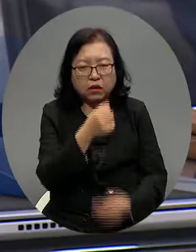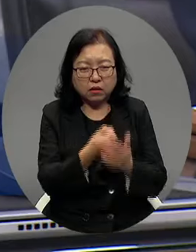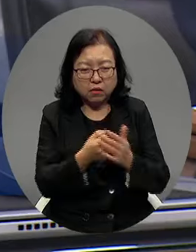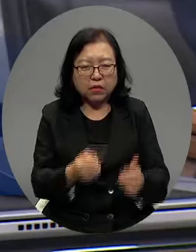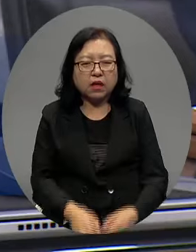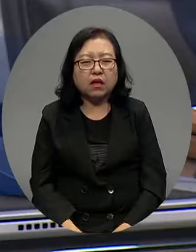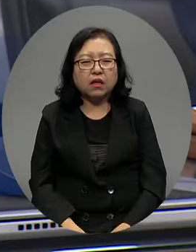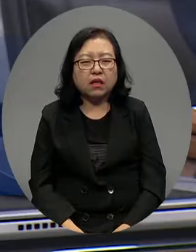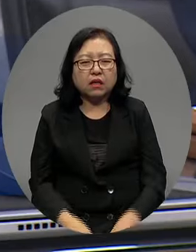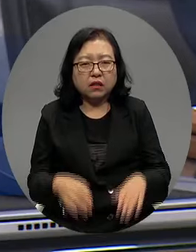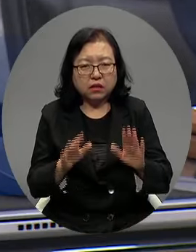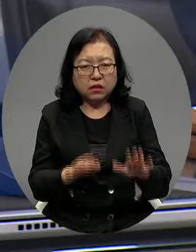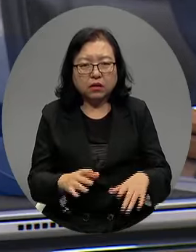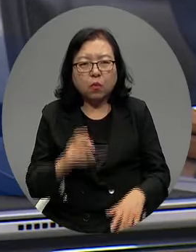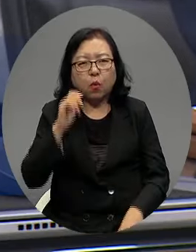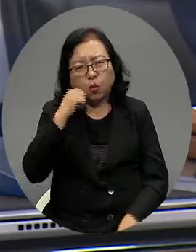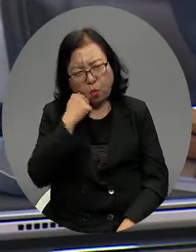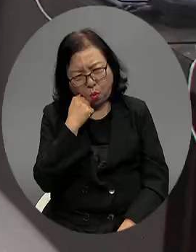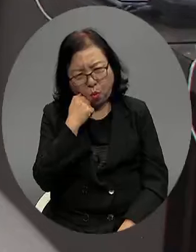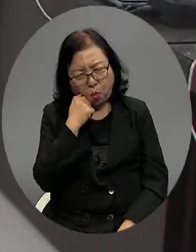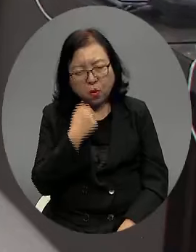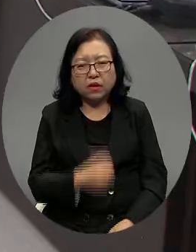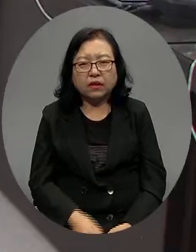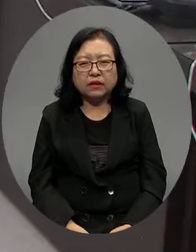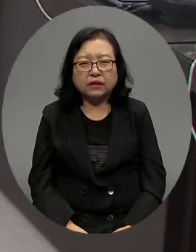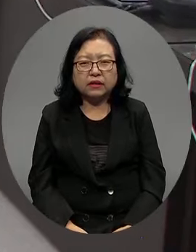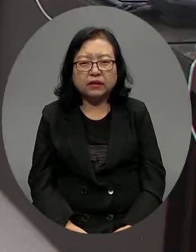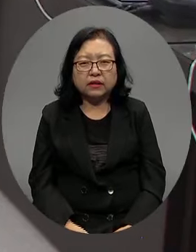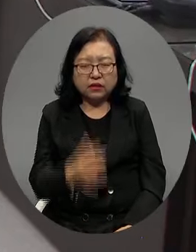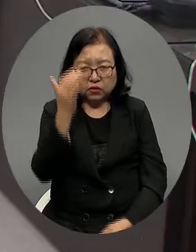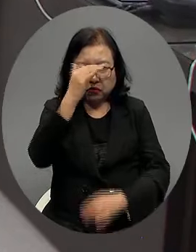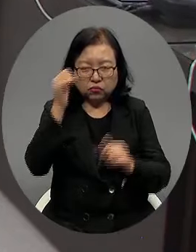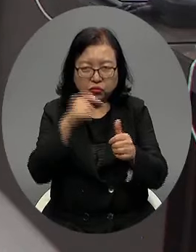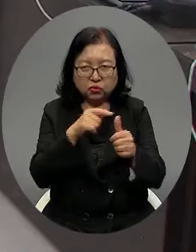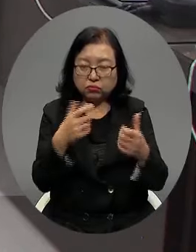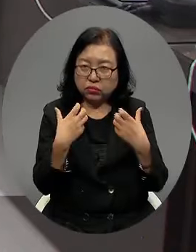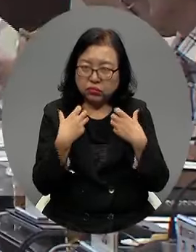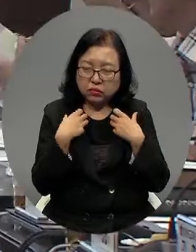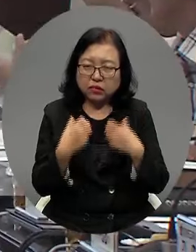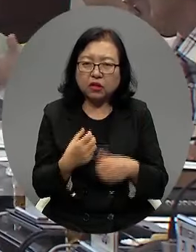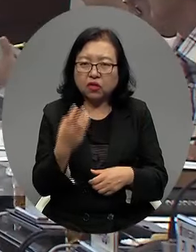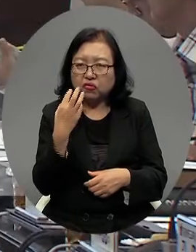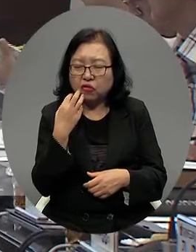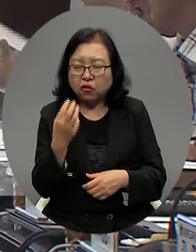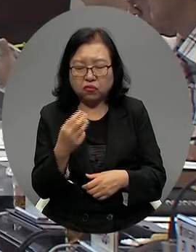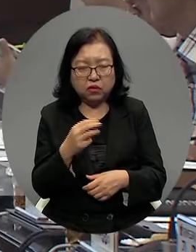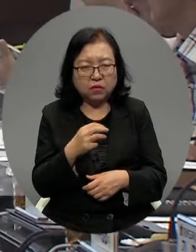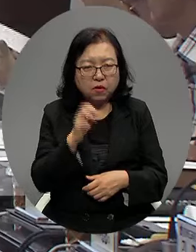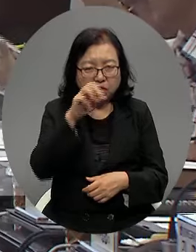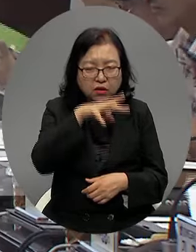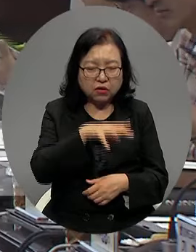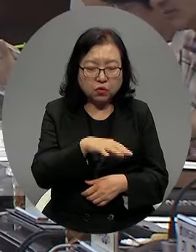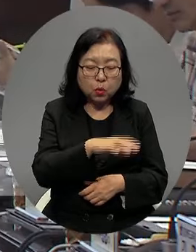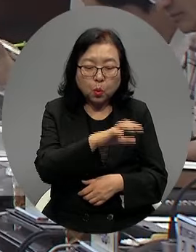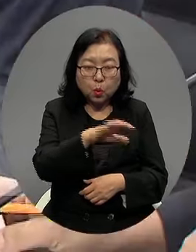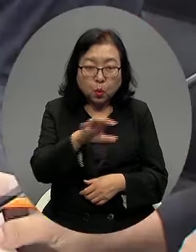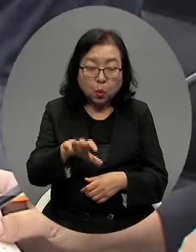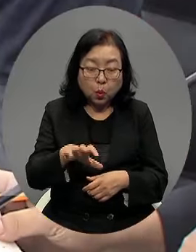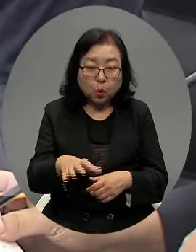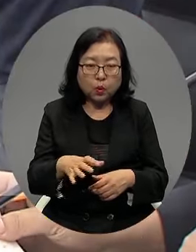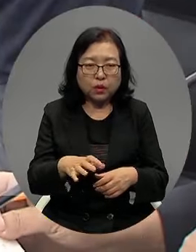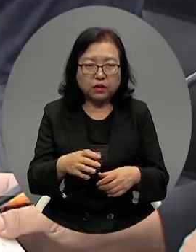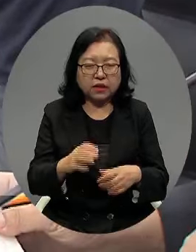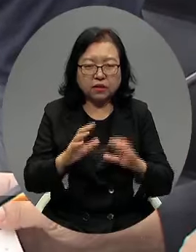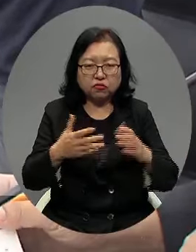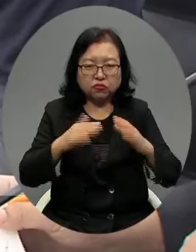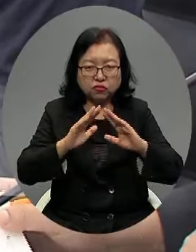여가지 어려움이 있어서 충북 교육청은 서울과 광주 등지에 있는 국립 영지 학교처럼 지역